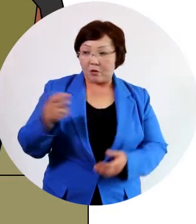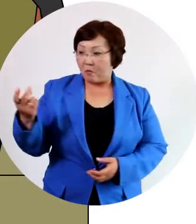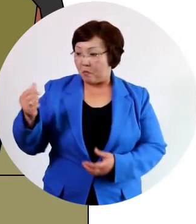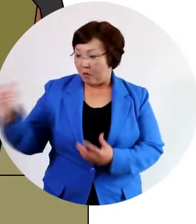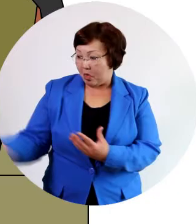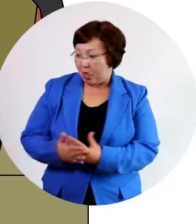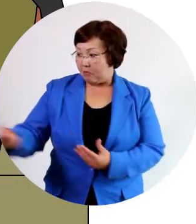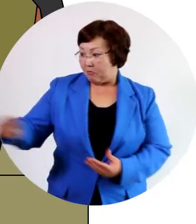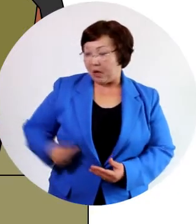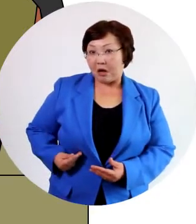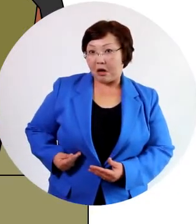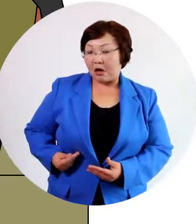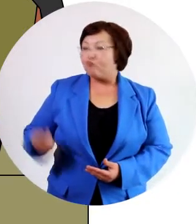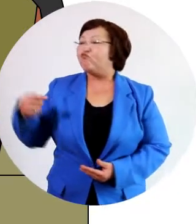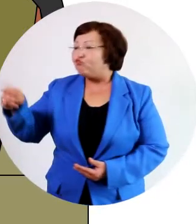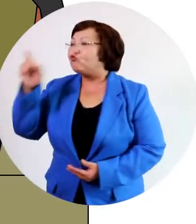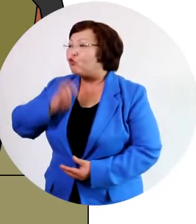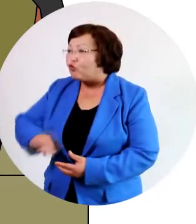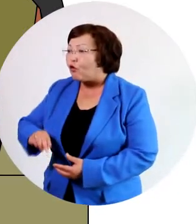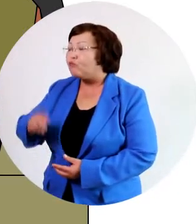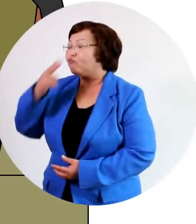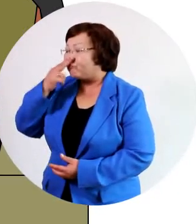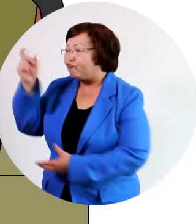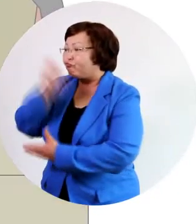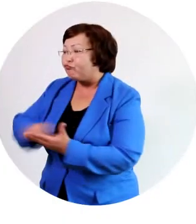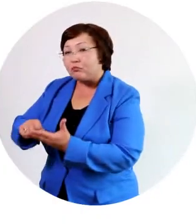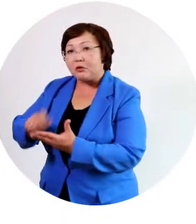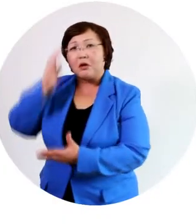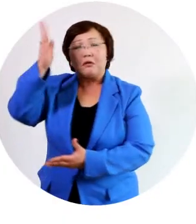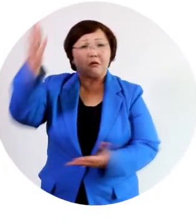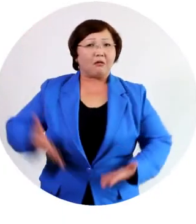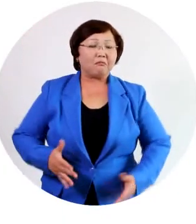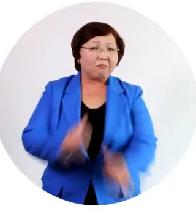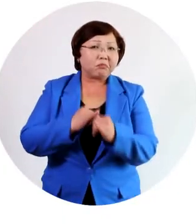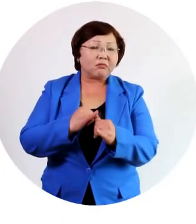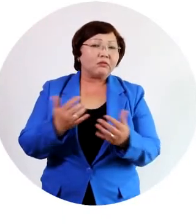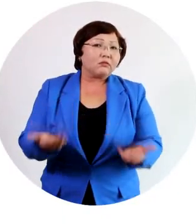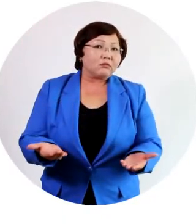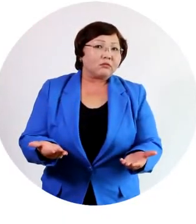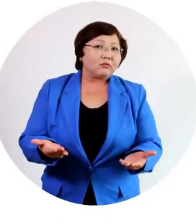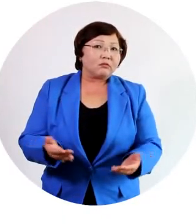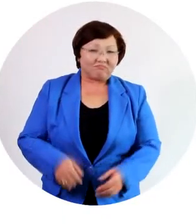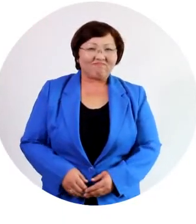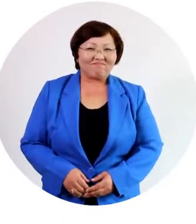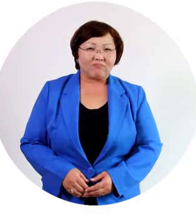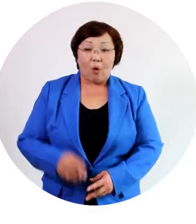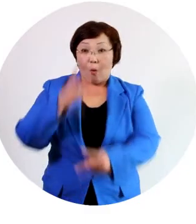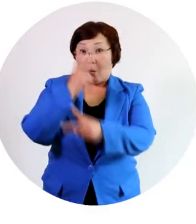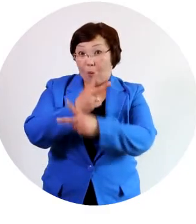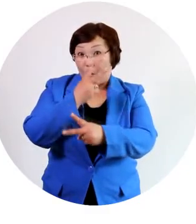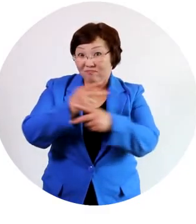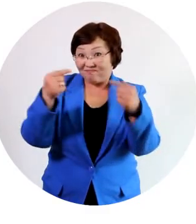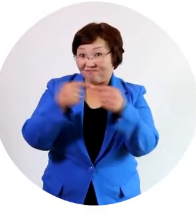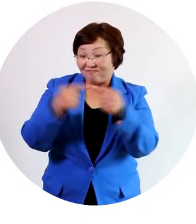таны ирээдүг худалдаж авах боломжийг хэн нэгэнд олгосоор байх уу? Сонгогч та хуйлбасаар мөнгө, эд зүйл